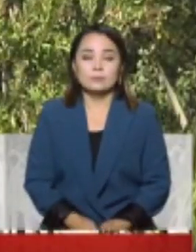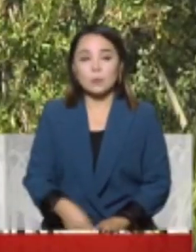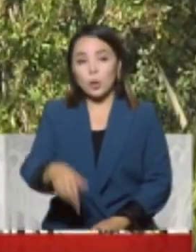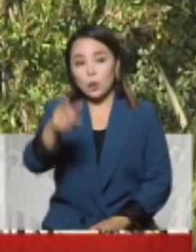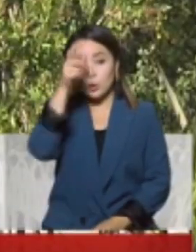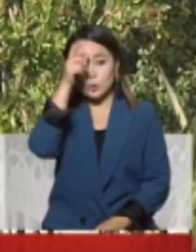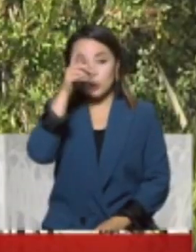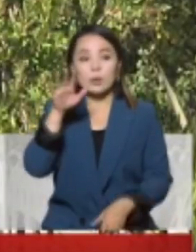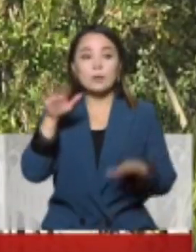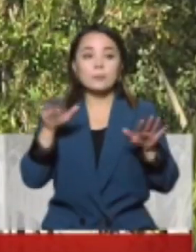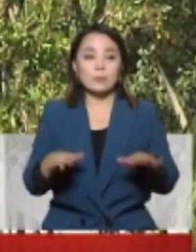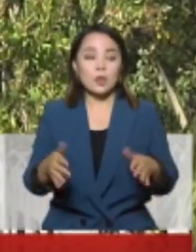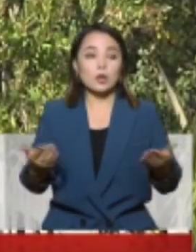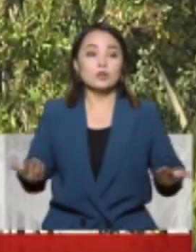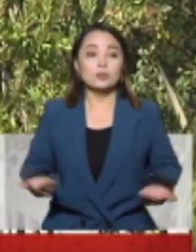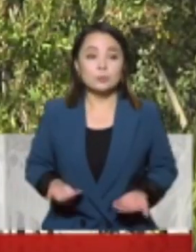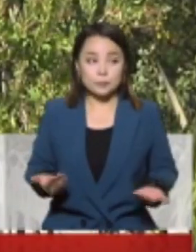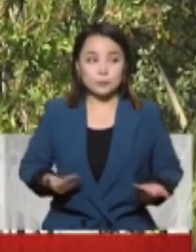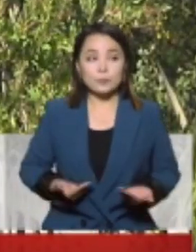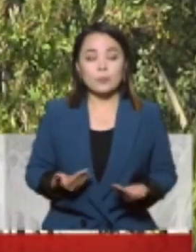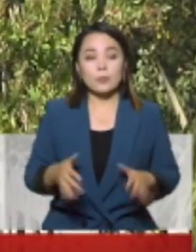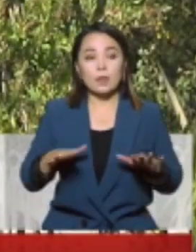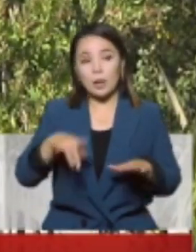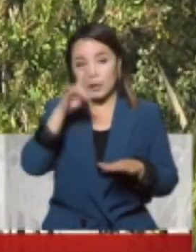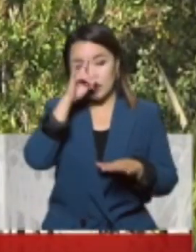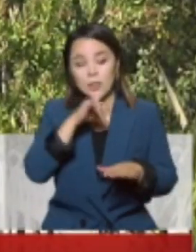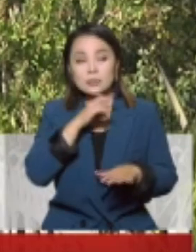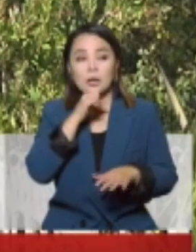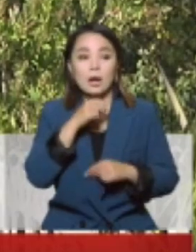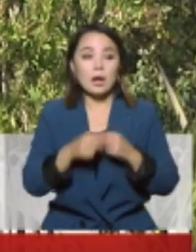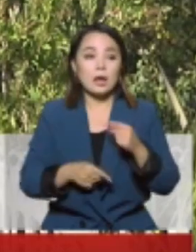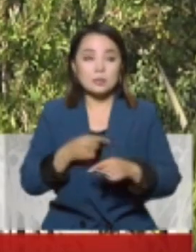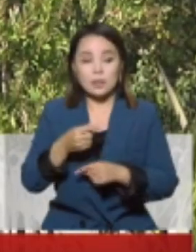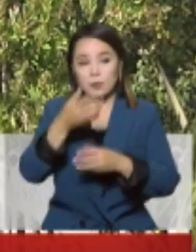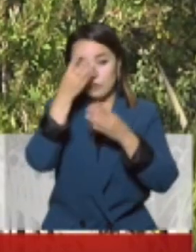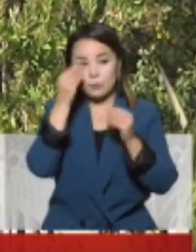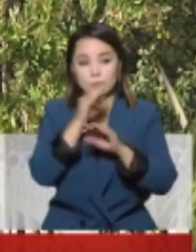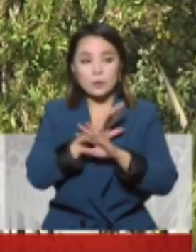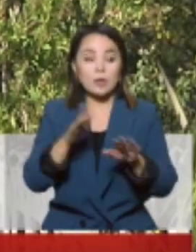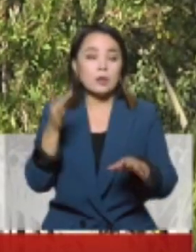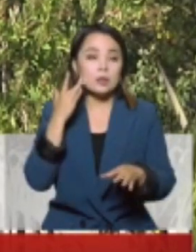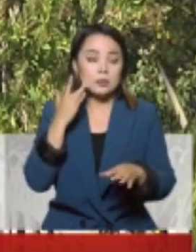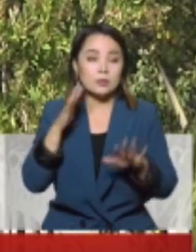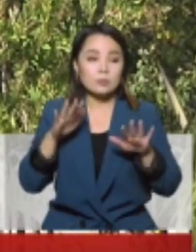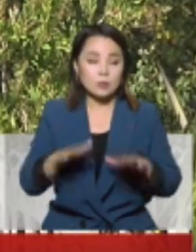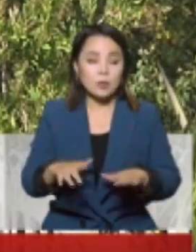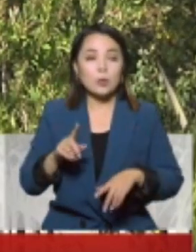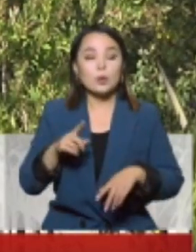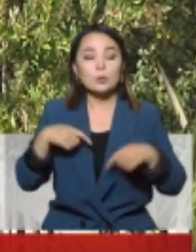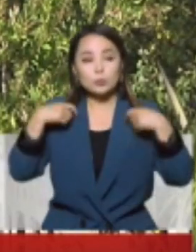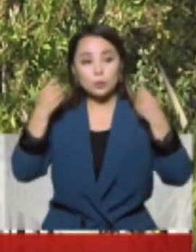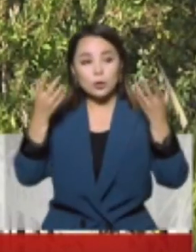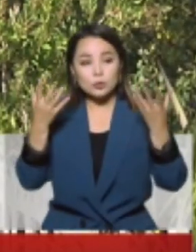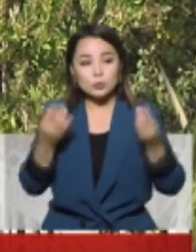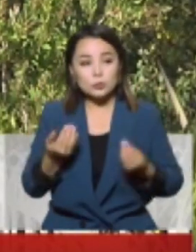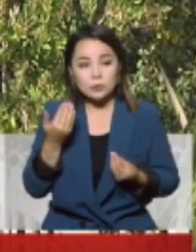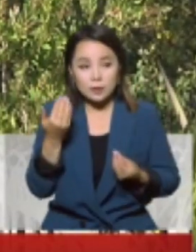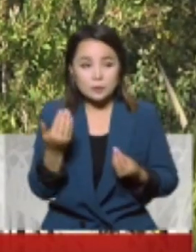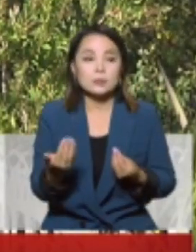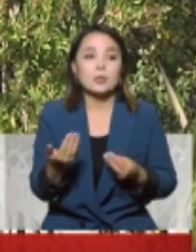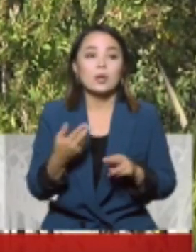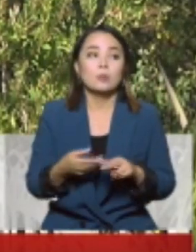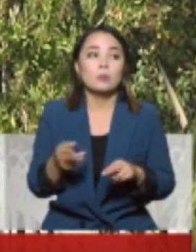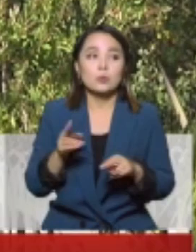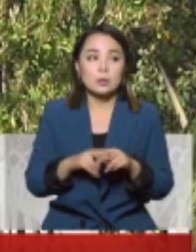da Kazakistan'da ki bu atalarımızdı mutbay buna yerde onların tuğan gününde